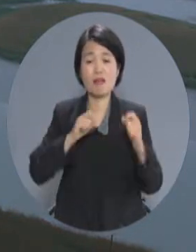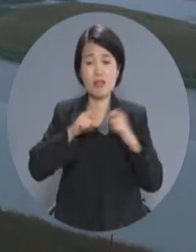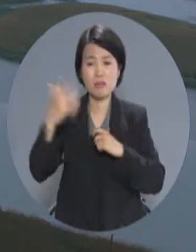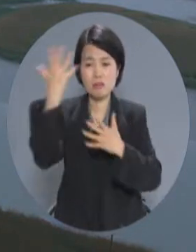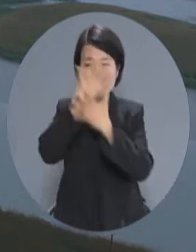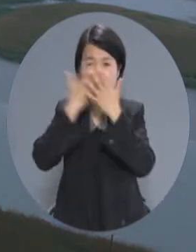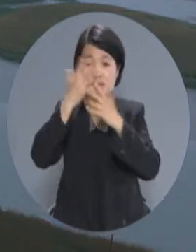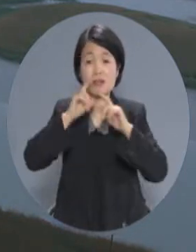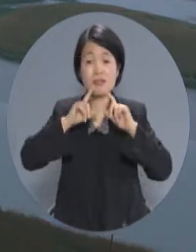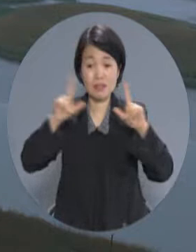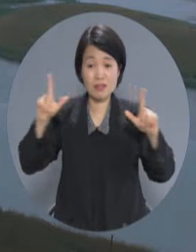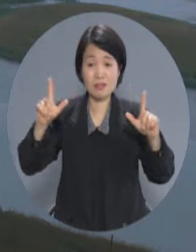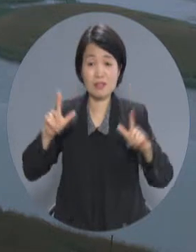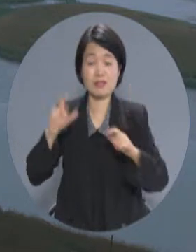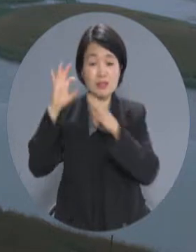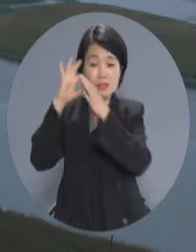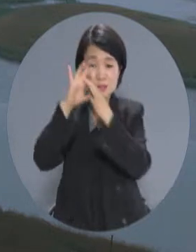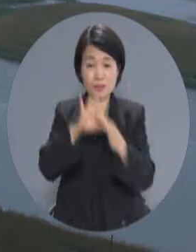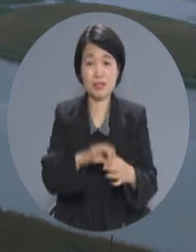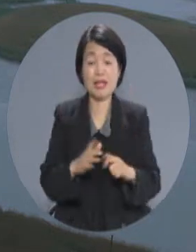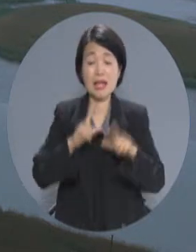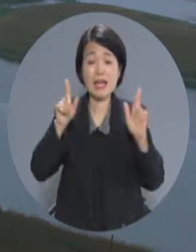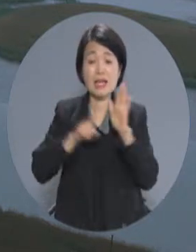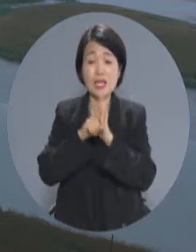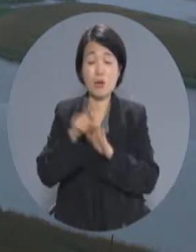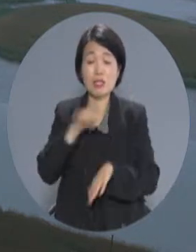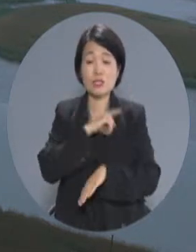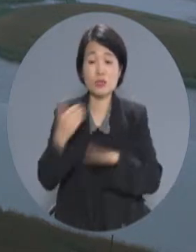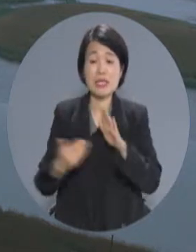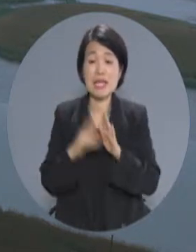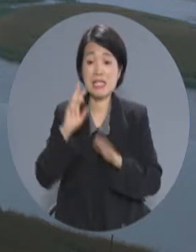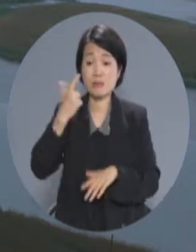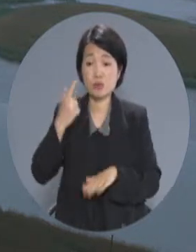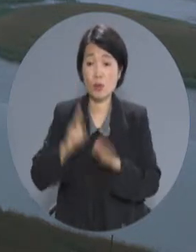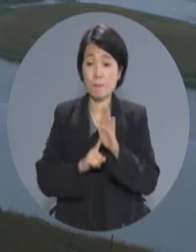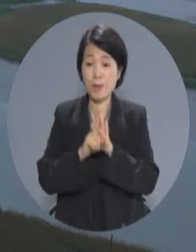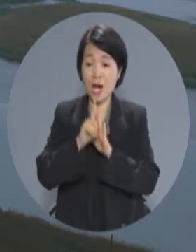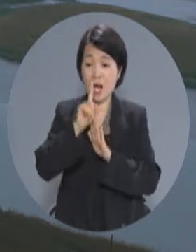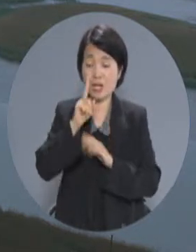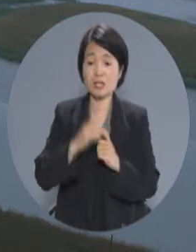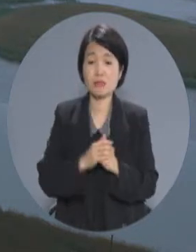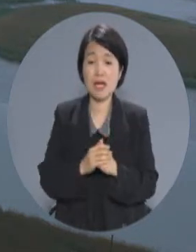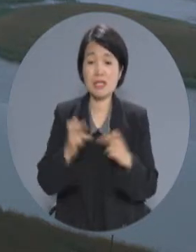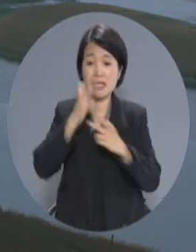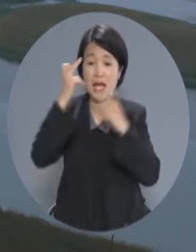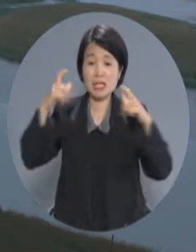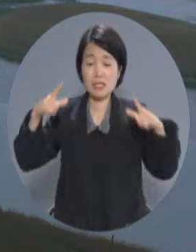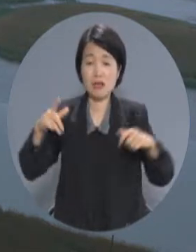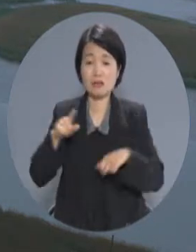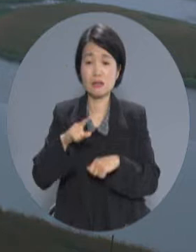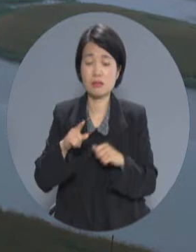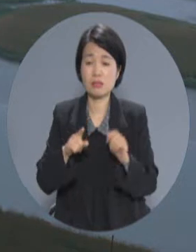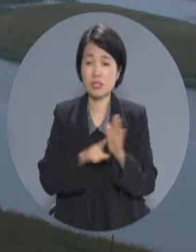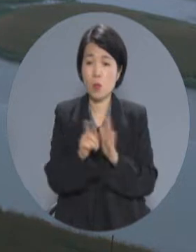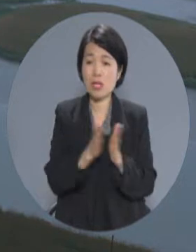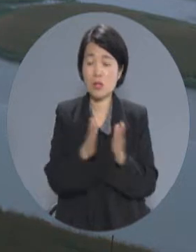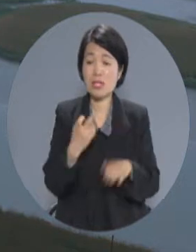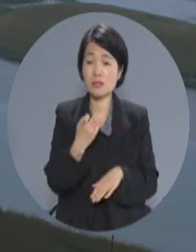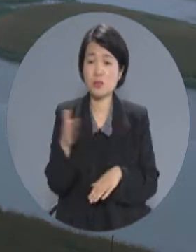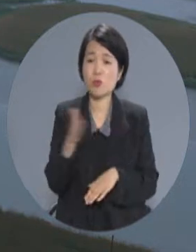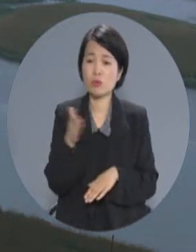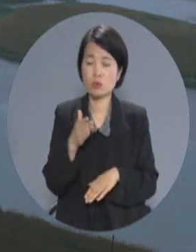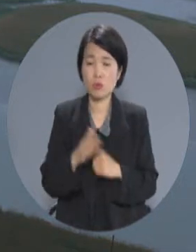흐린 날씨가 이어지겠습니다 낮기온은 최대 26도 까지 오르겠지만 산간지역은 최저 기온 22도 4 의해